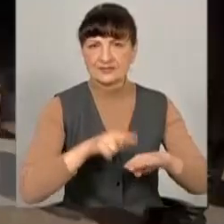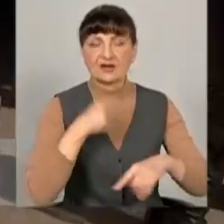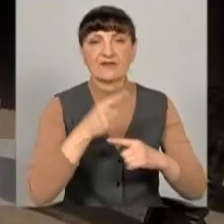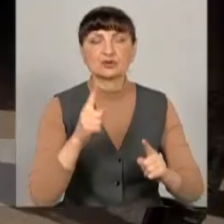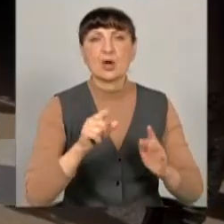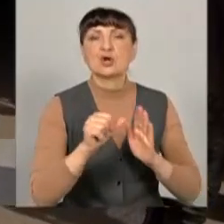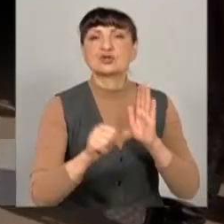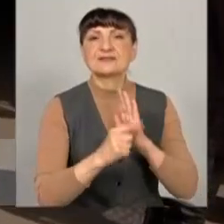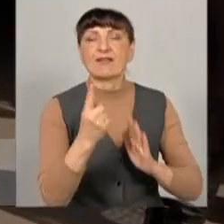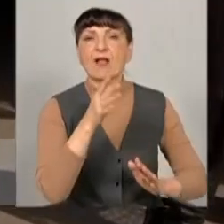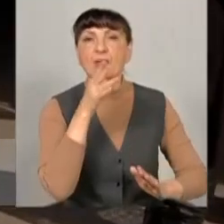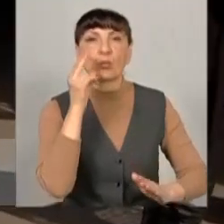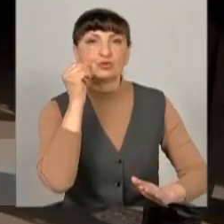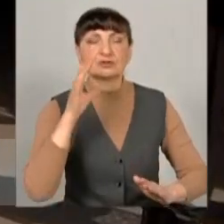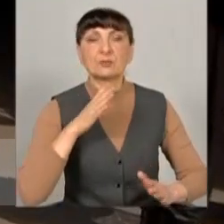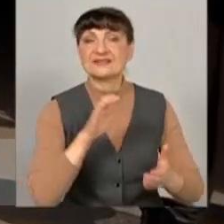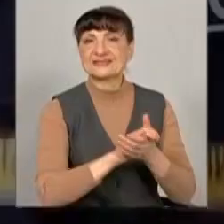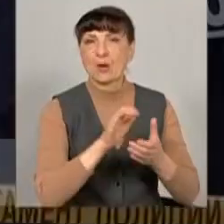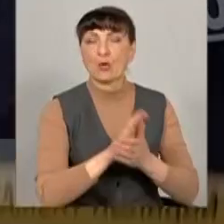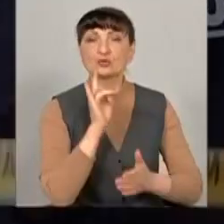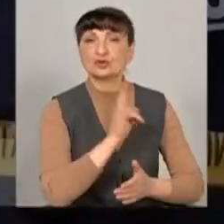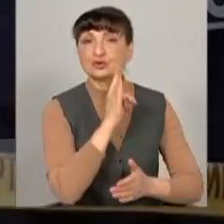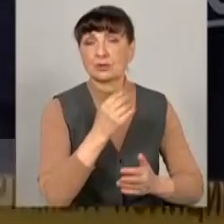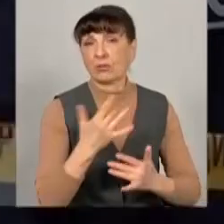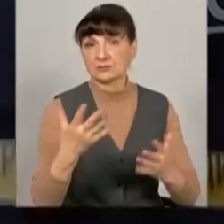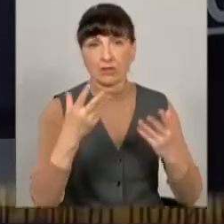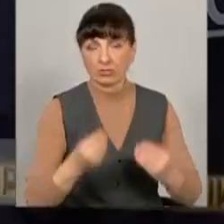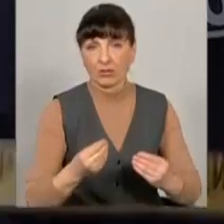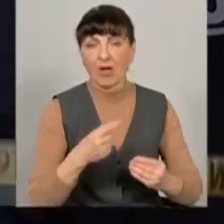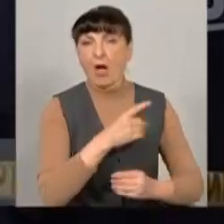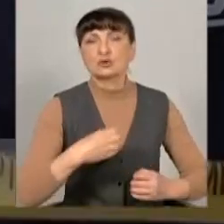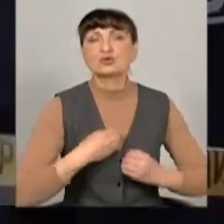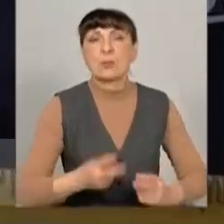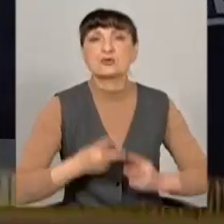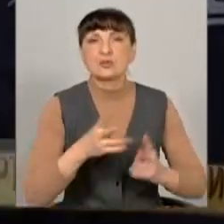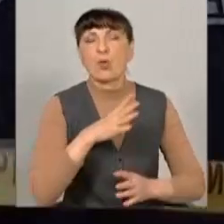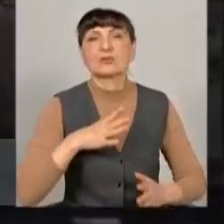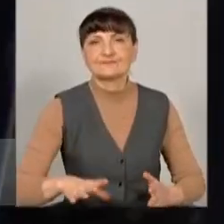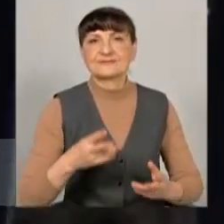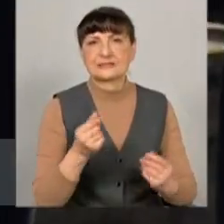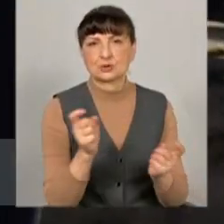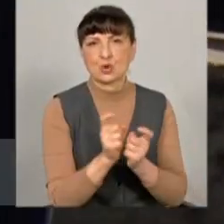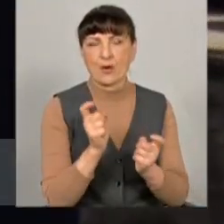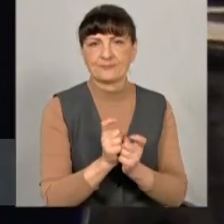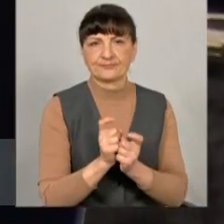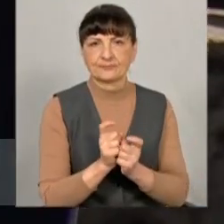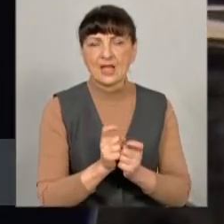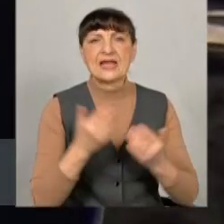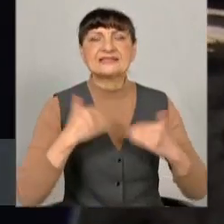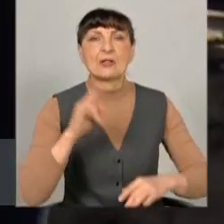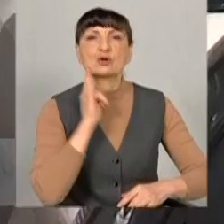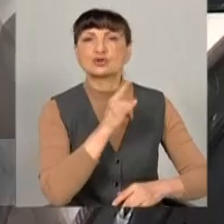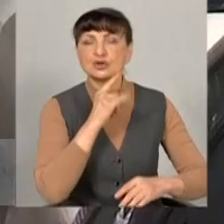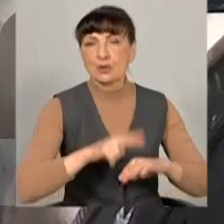что 61-летний мужчина был знаком с убитой всего несколько дней, а на жуткое преступление он пошел из-за ссоры. Напомню, тело